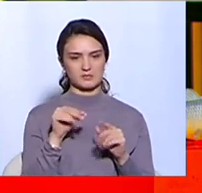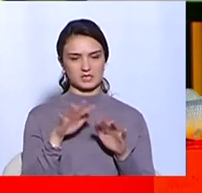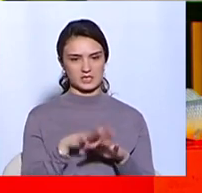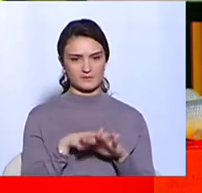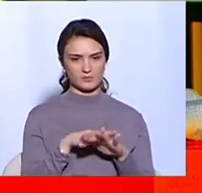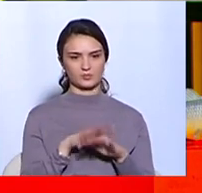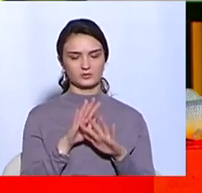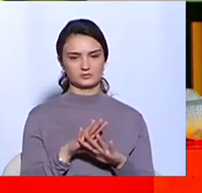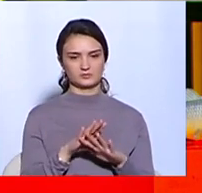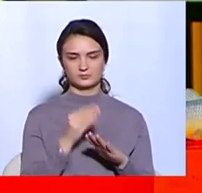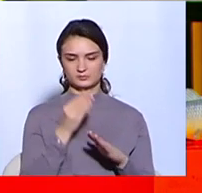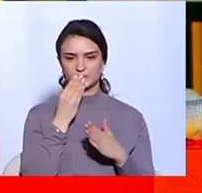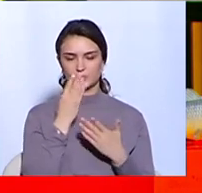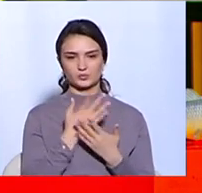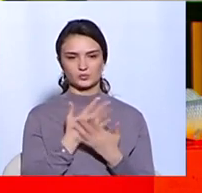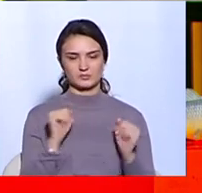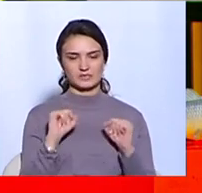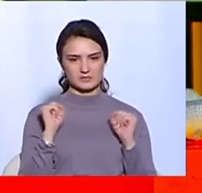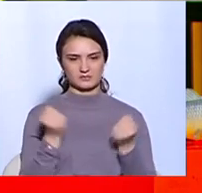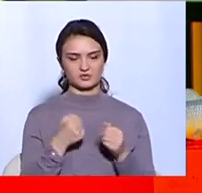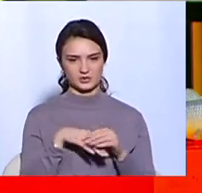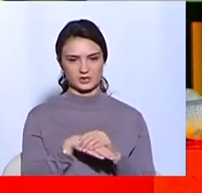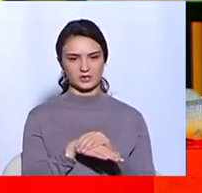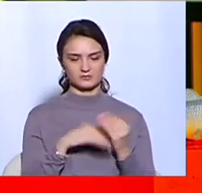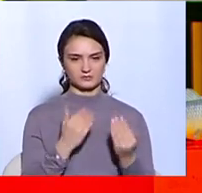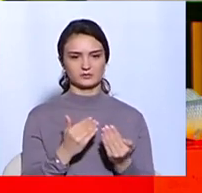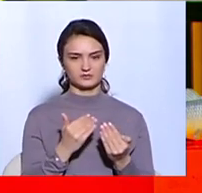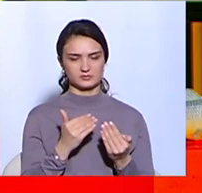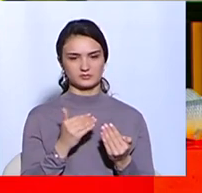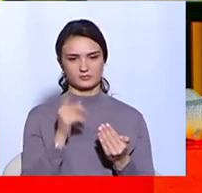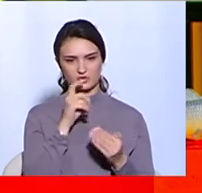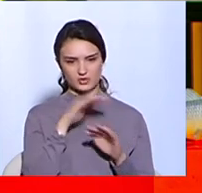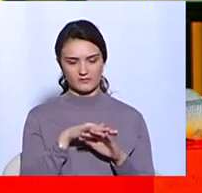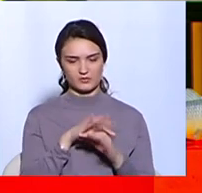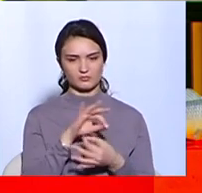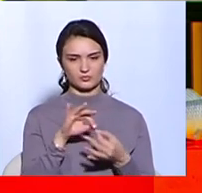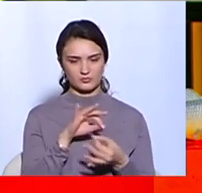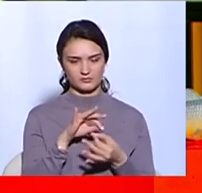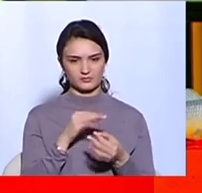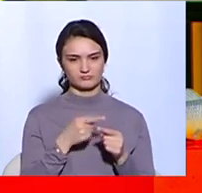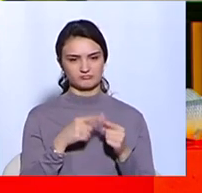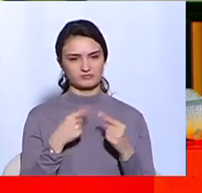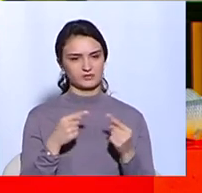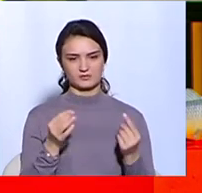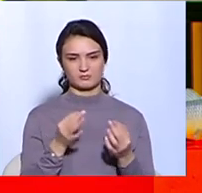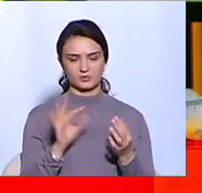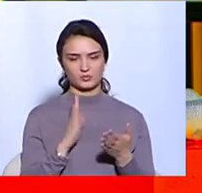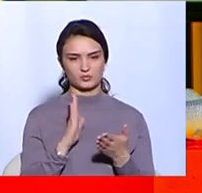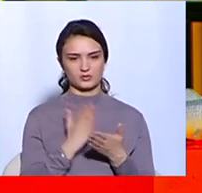დამარილებული პროდუქტები ზამთრისთვის შესანახად განკუთვნილი მჟავეული მურაბა, რომელიც სხვა არაფერია თუ